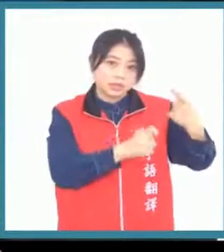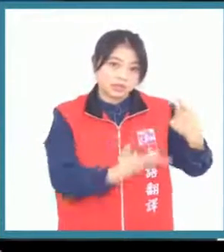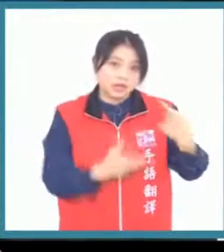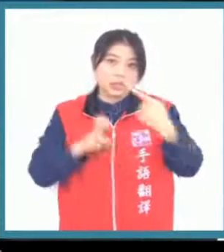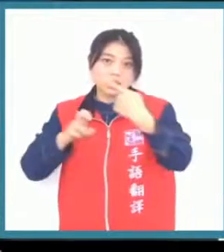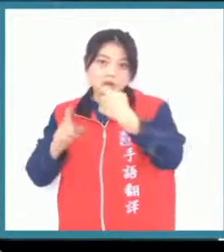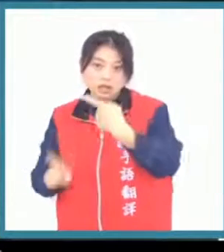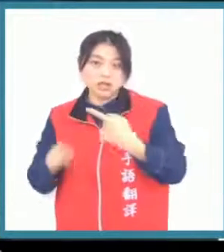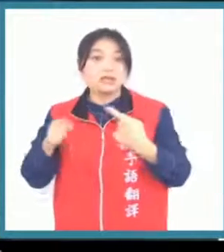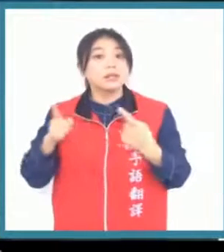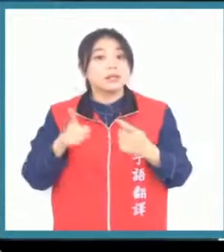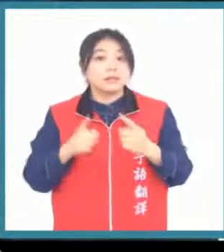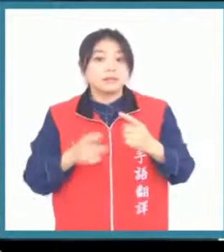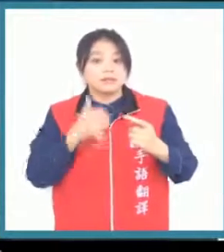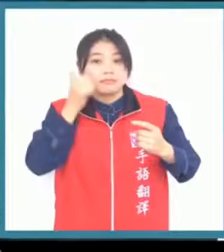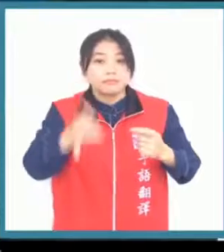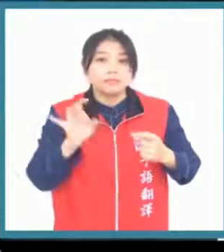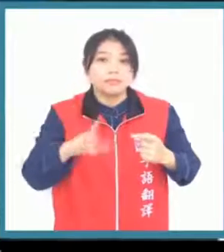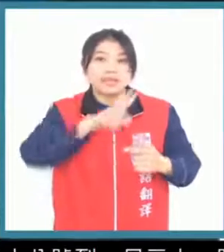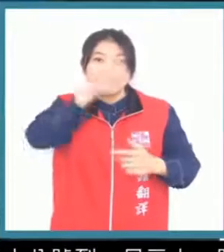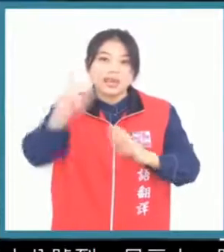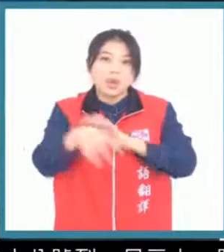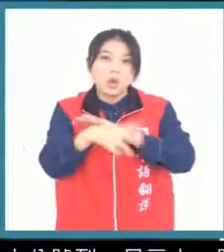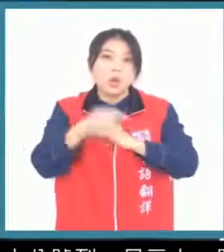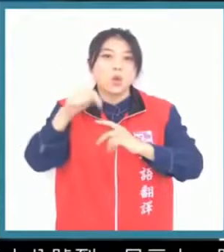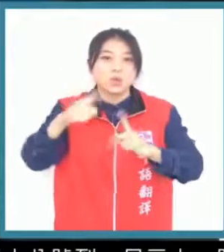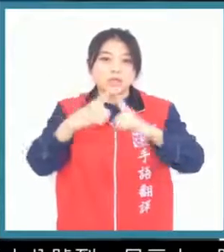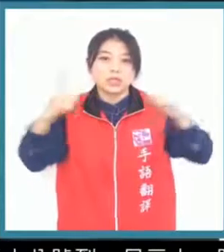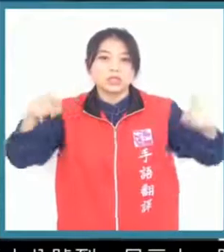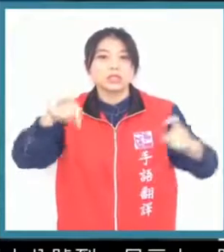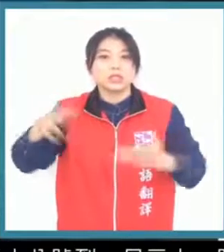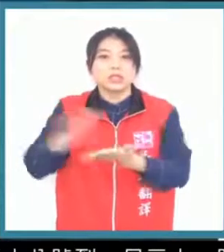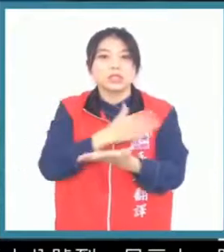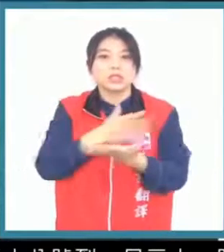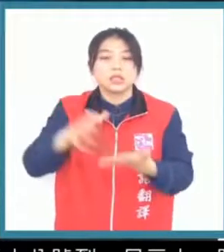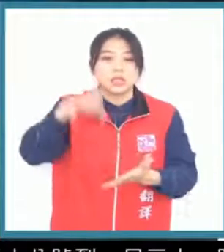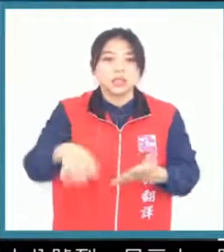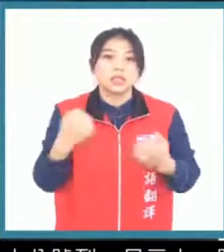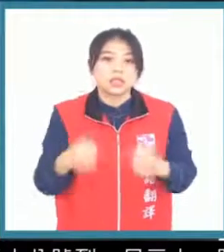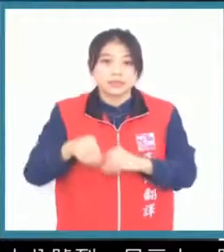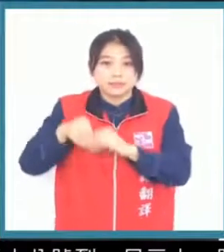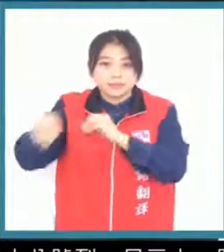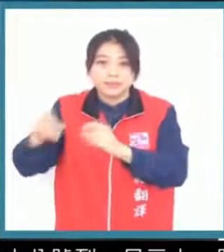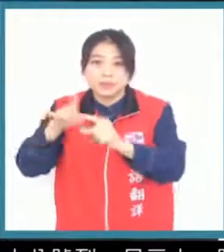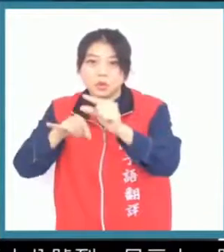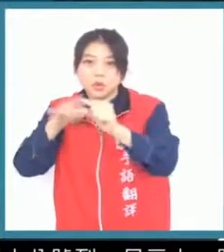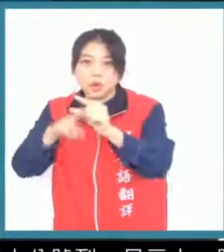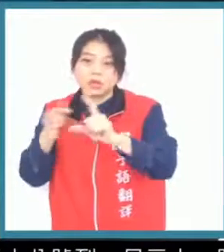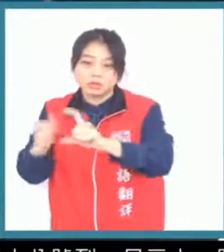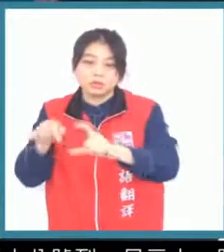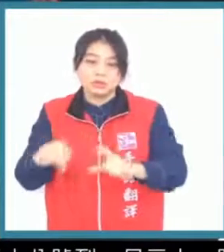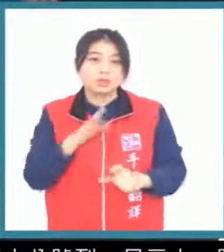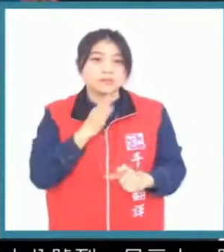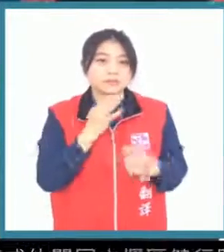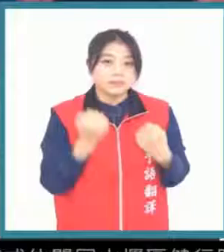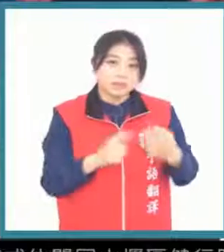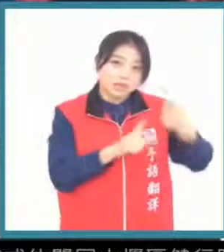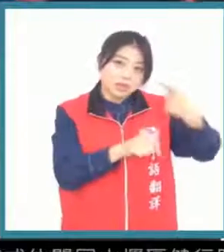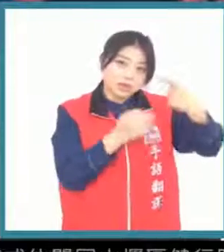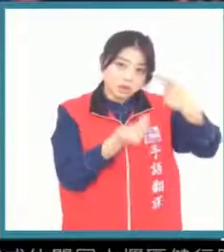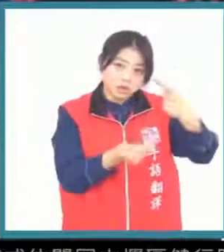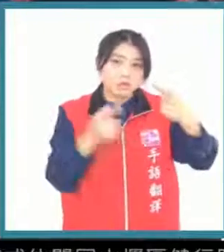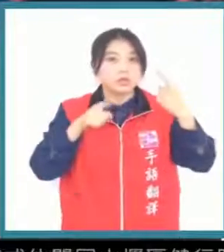1月18号到1月21号，一个个案到天空之城包厢式休闲馆，中立区健行路216号。1月19号